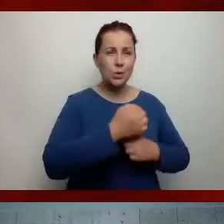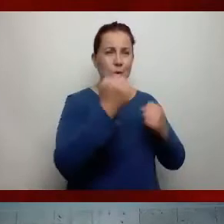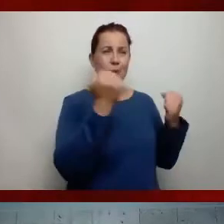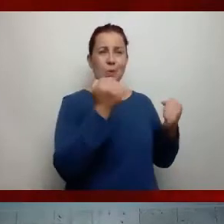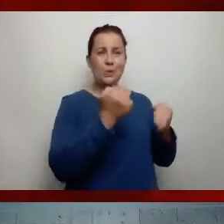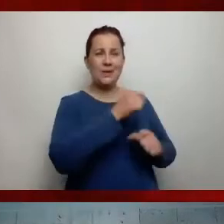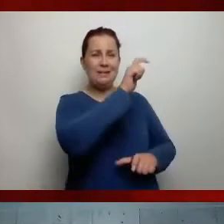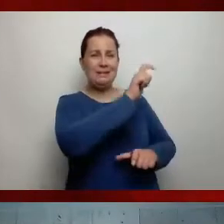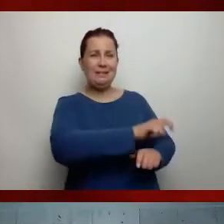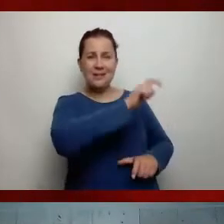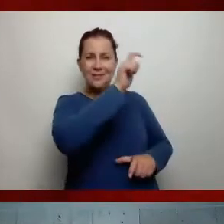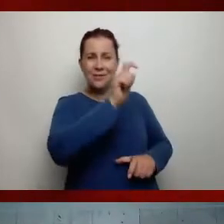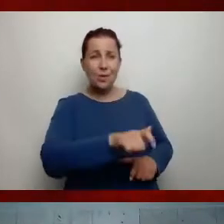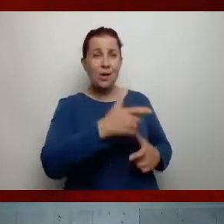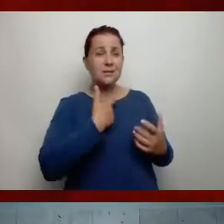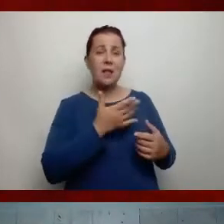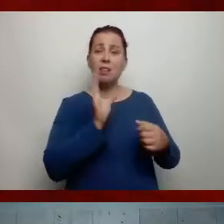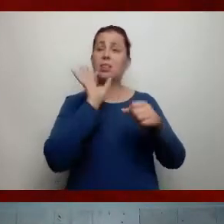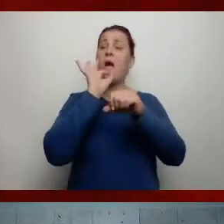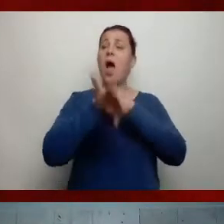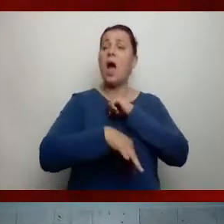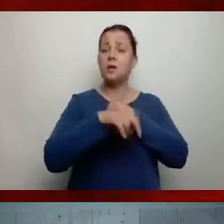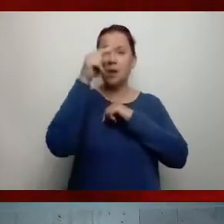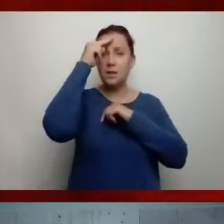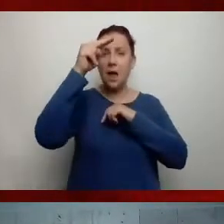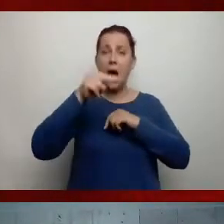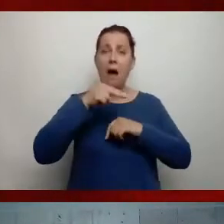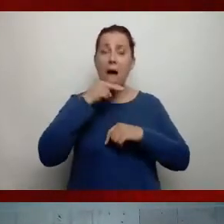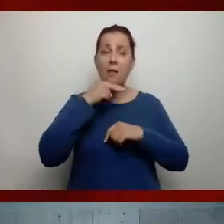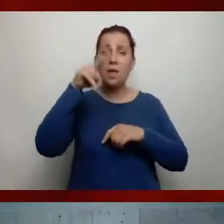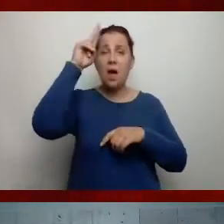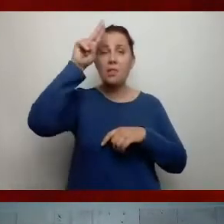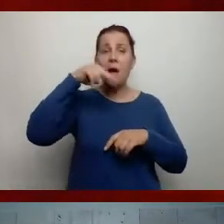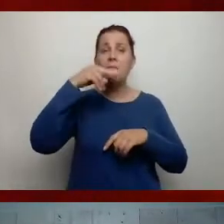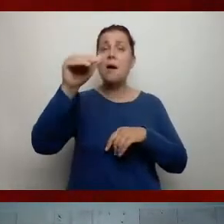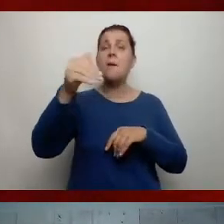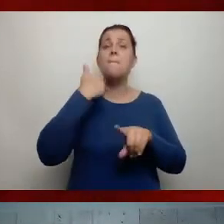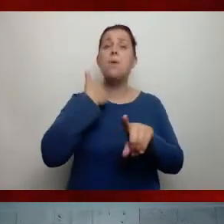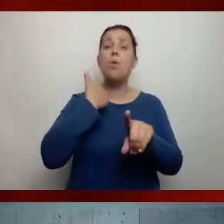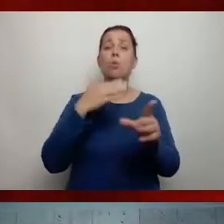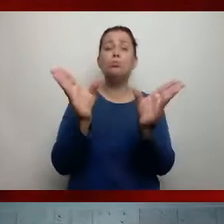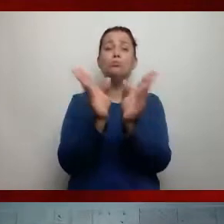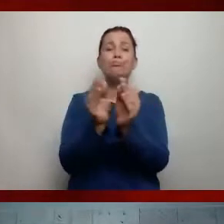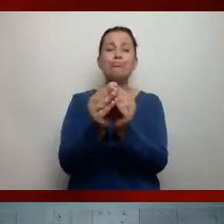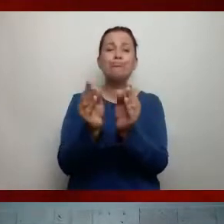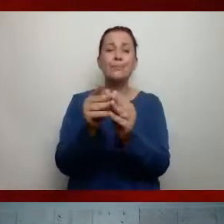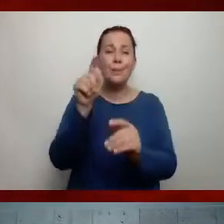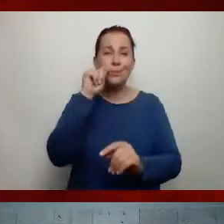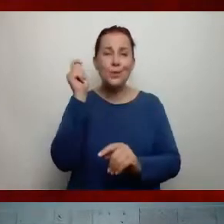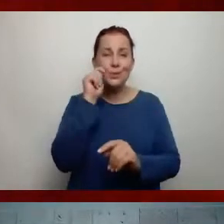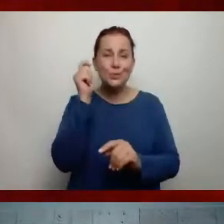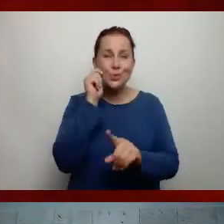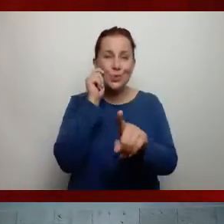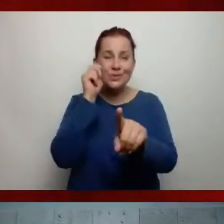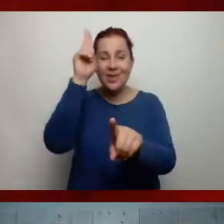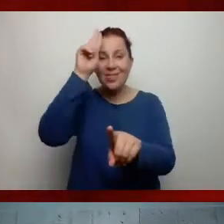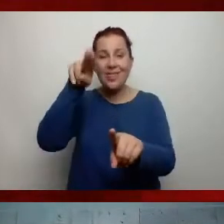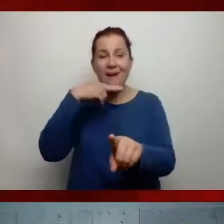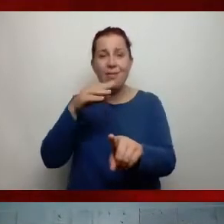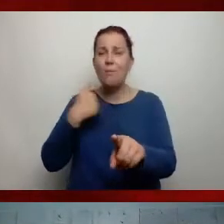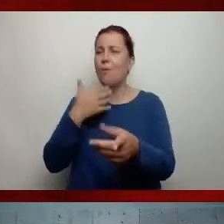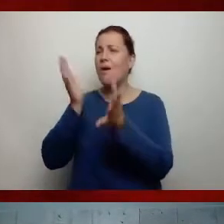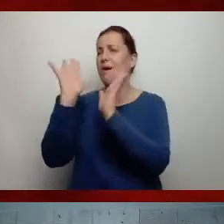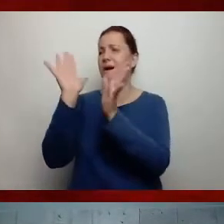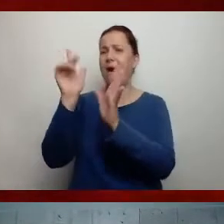indywidualistą, żeby zrobić na złość tacie, który był przyjacielem bliskim Piłsudskiego i był zakochany w